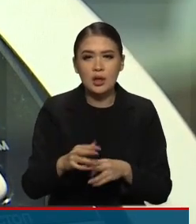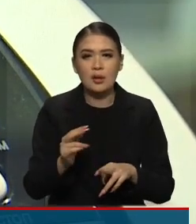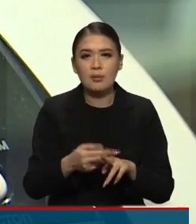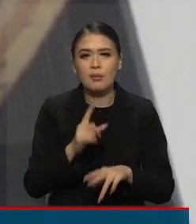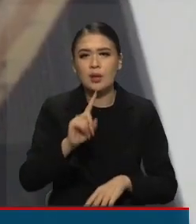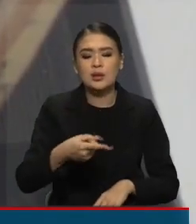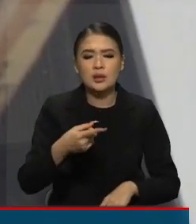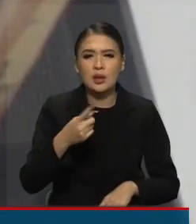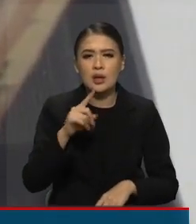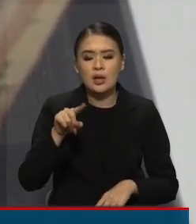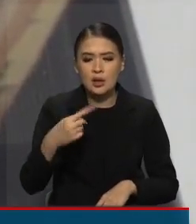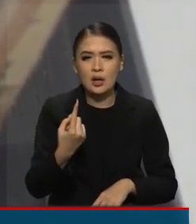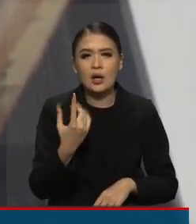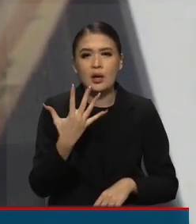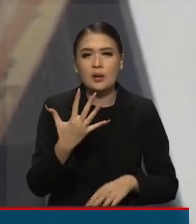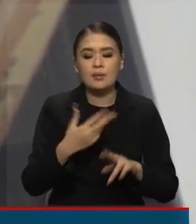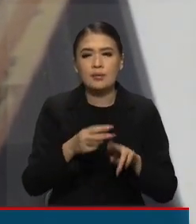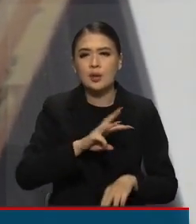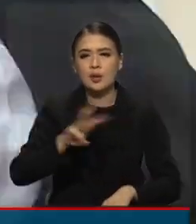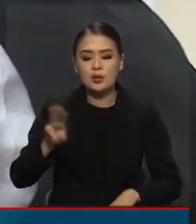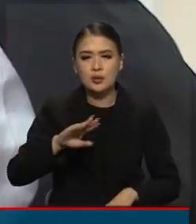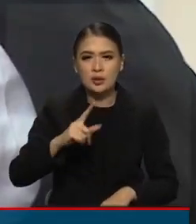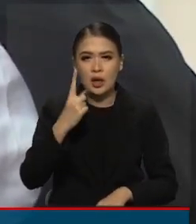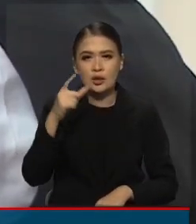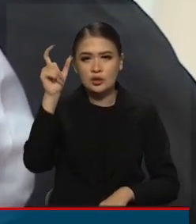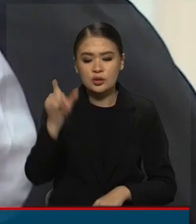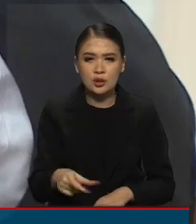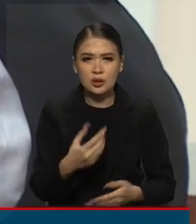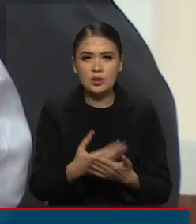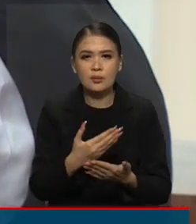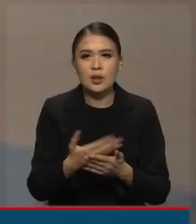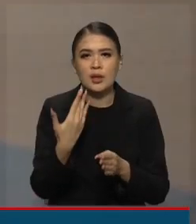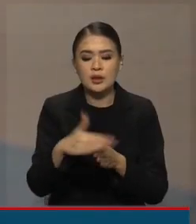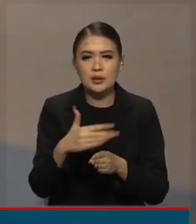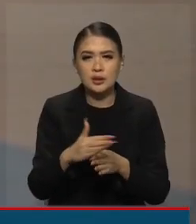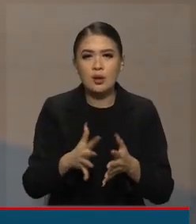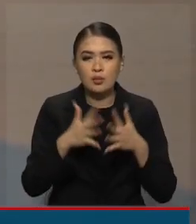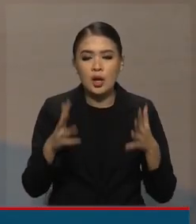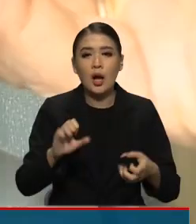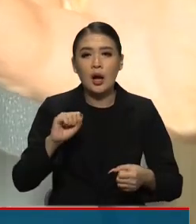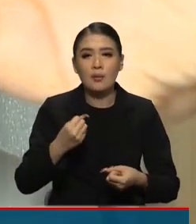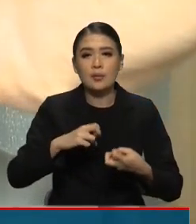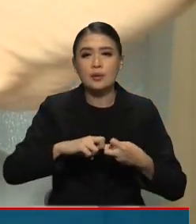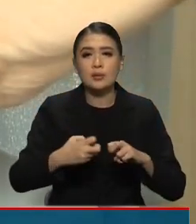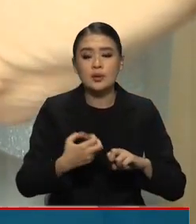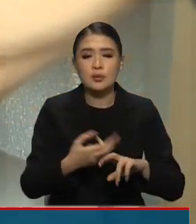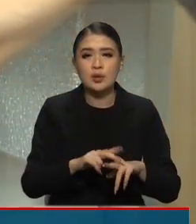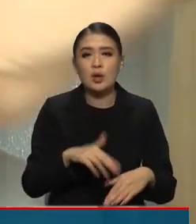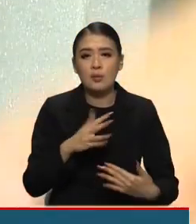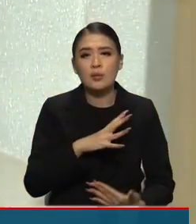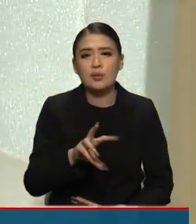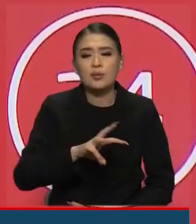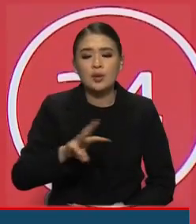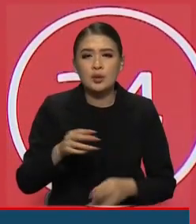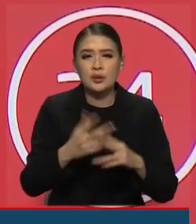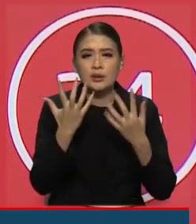1,5 миллиона тенге. Такова средняя сумма задолженности на одного заемщика по потребительским кредитам. По проблемным потребительским она составила 1 миллион.